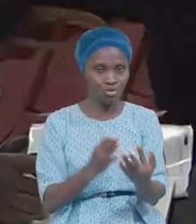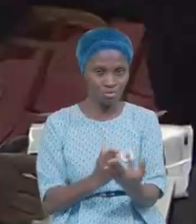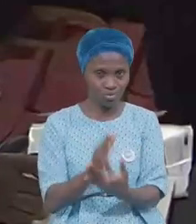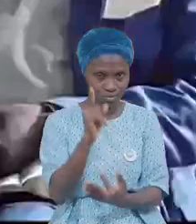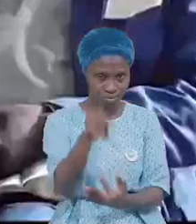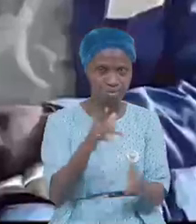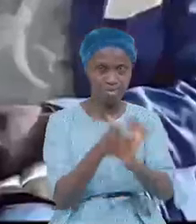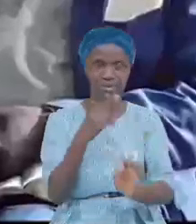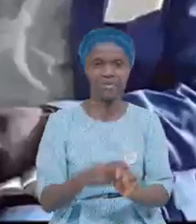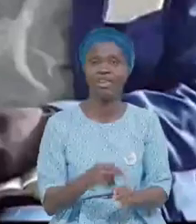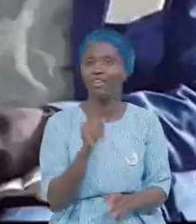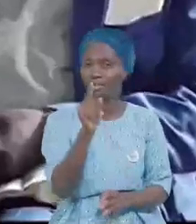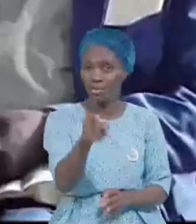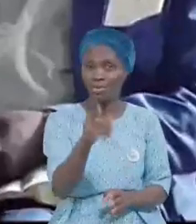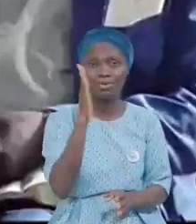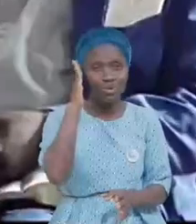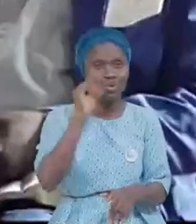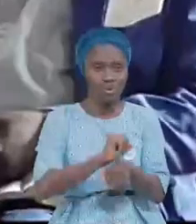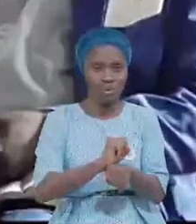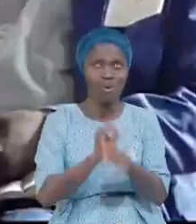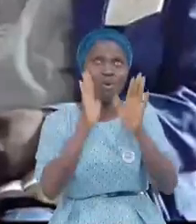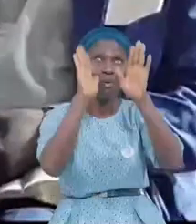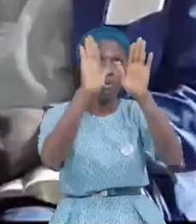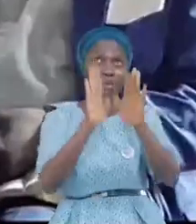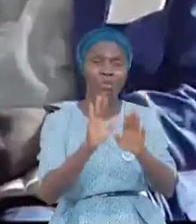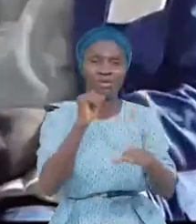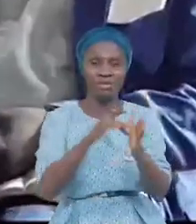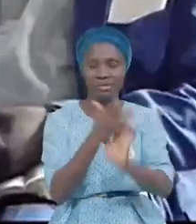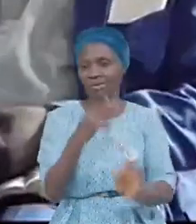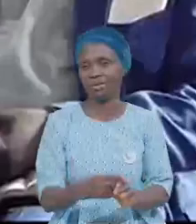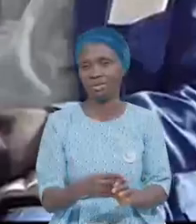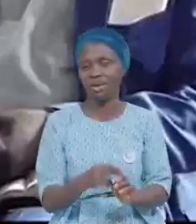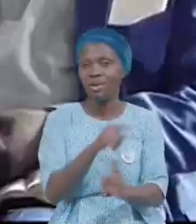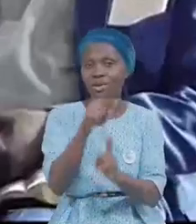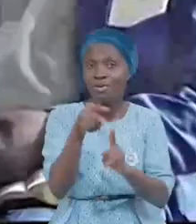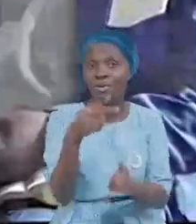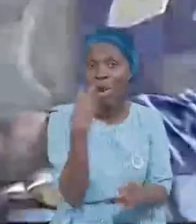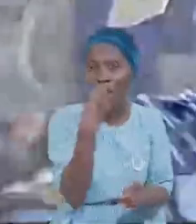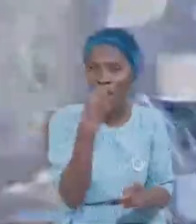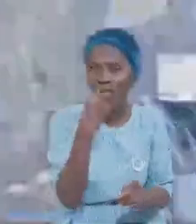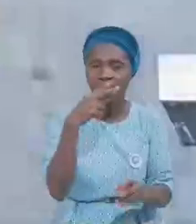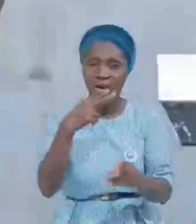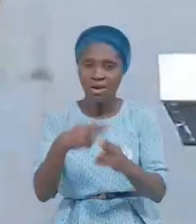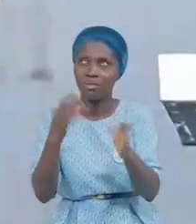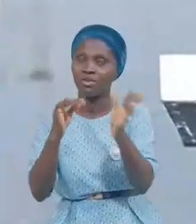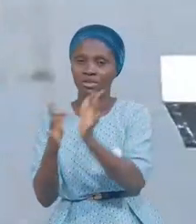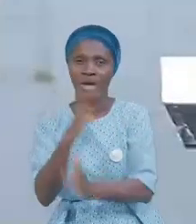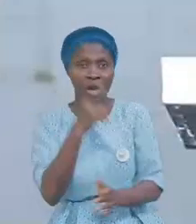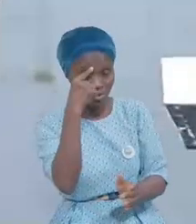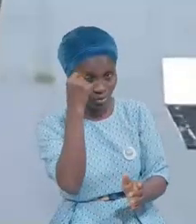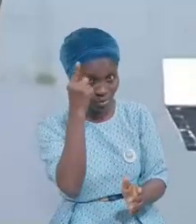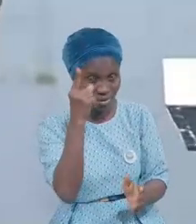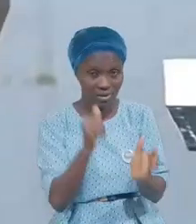Tu produiras, tu vas accomplir des prodiges quand tu vas mentionner le nom de Jésus en comprenant que nous avons